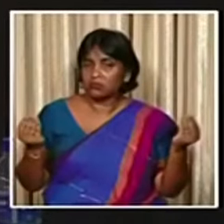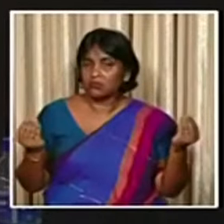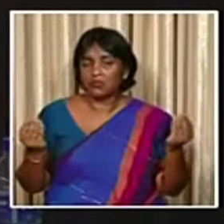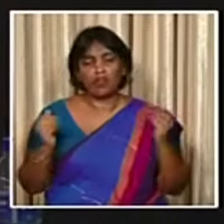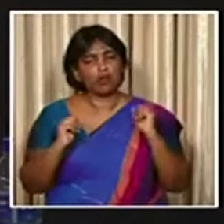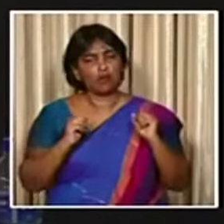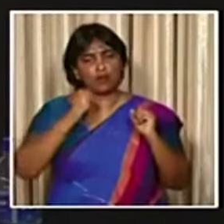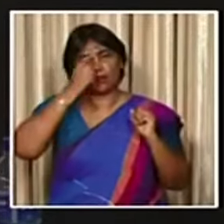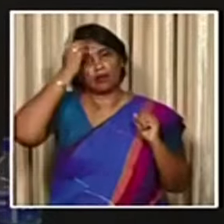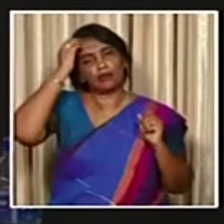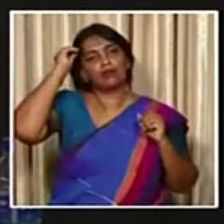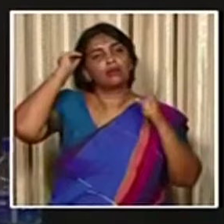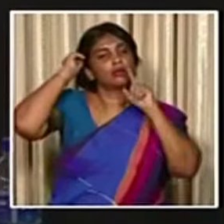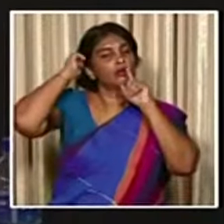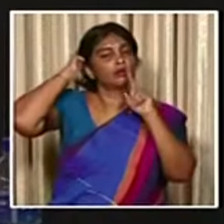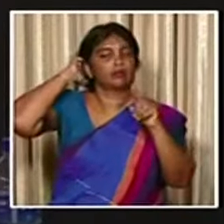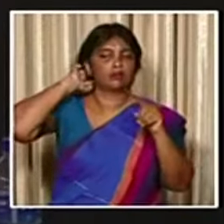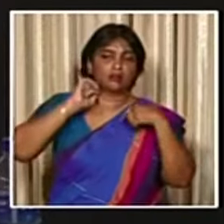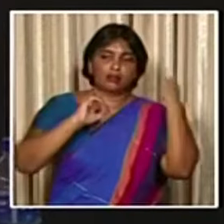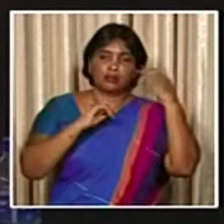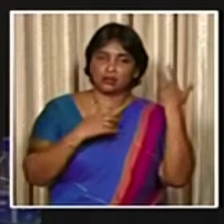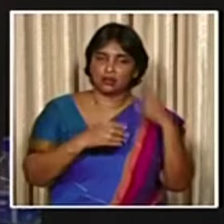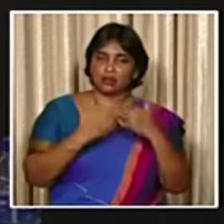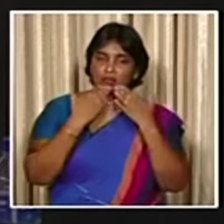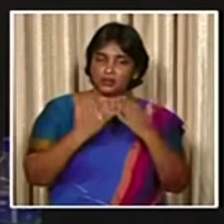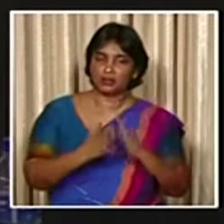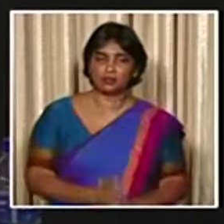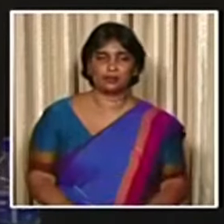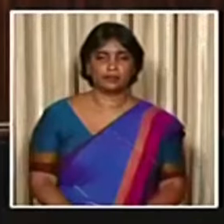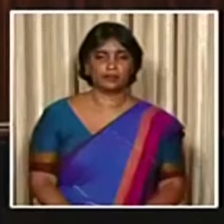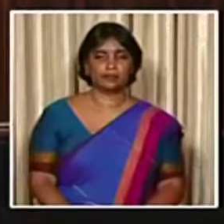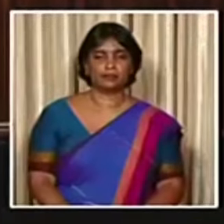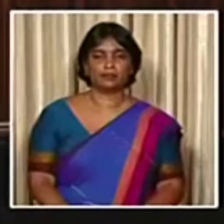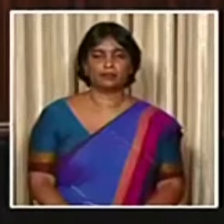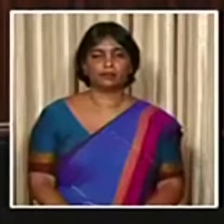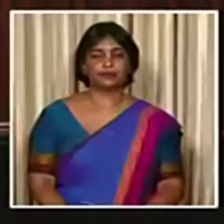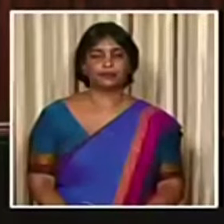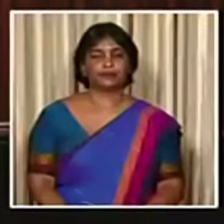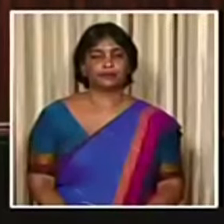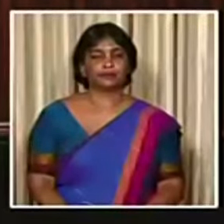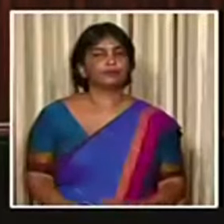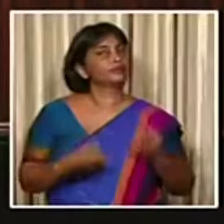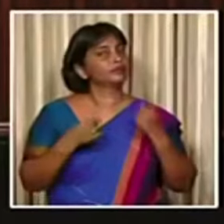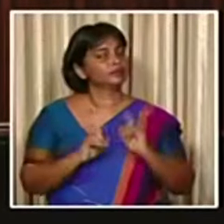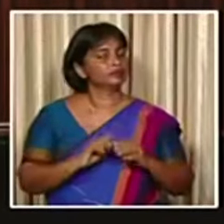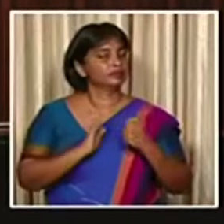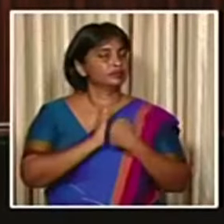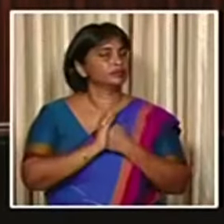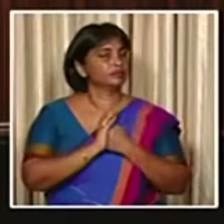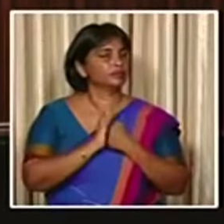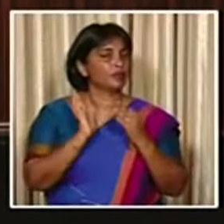පිළිබඳව ප්‍රශ්නයක් ගොඩ නගමින් මගේ වචන ස්වල්පය අවසන් කරන බිහිමින් විශ්වාසය. ස්තුතියි ගරු මන්තුමා. මීළඟට ගරු මදුර විතාන